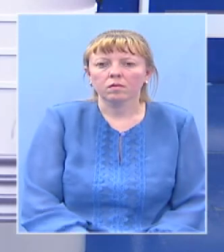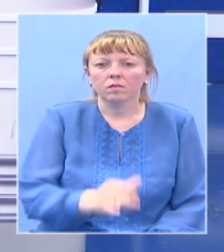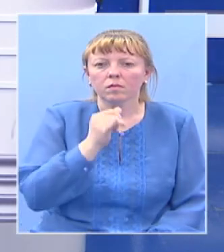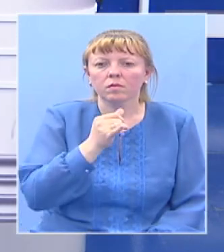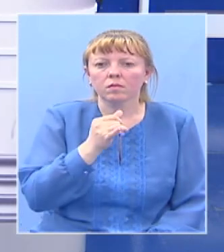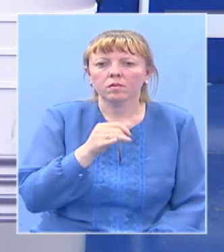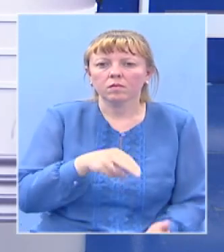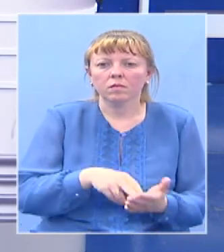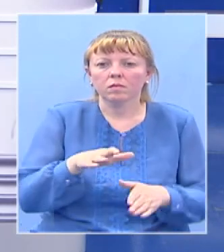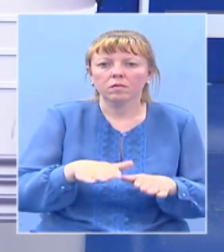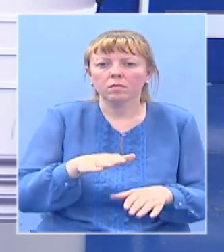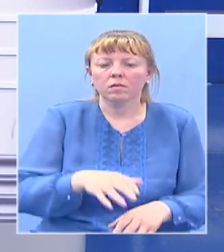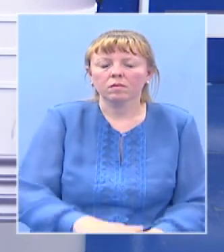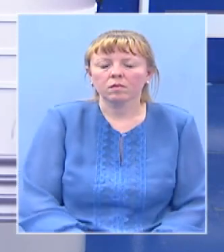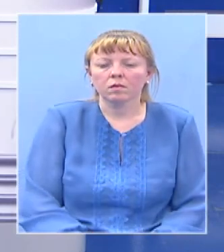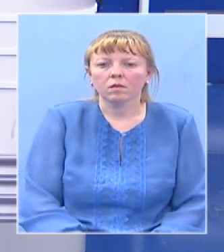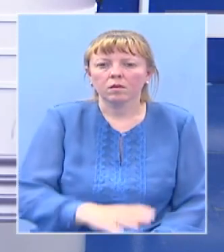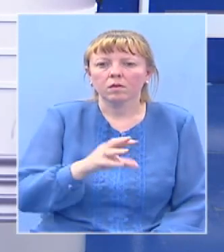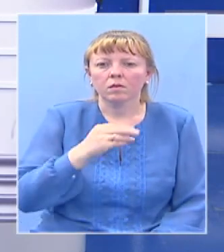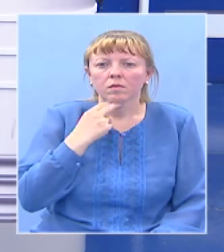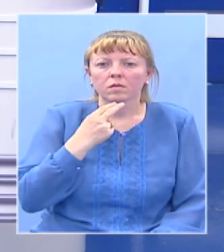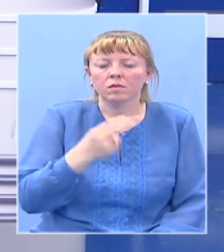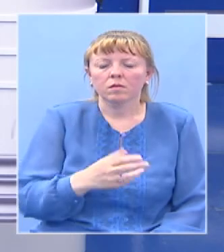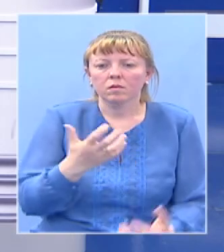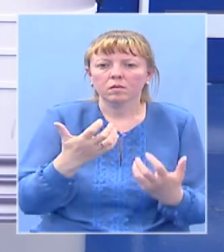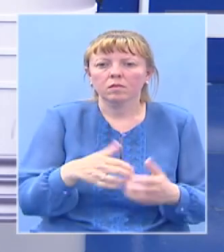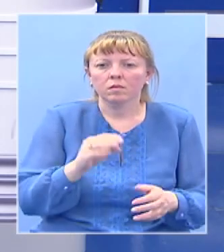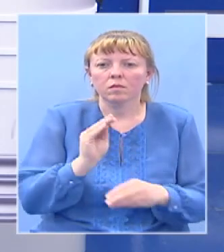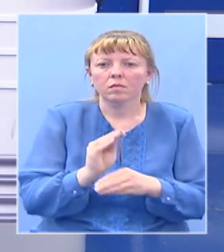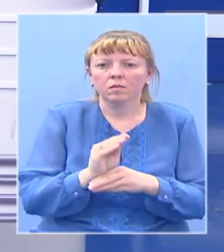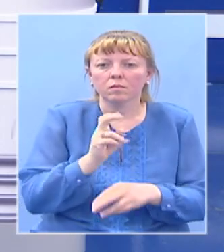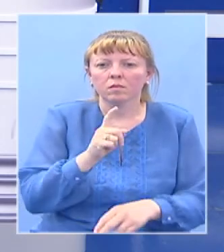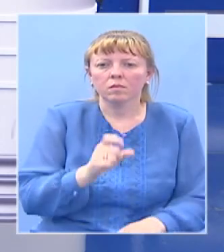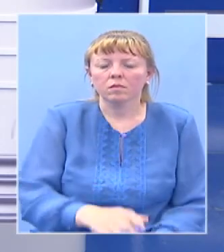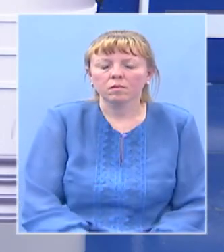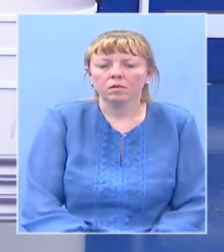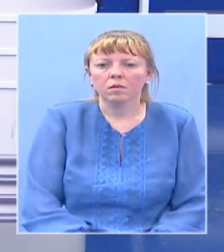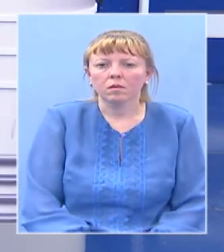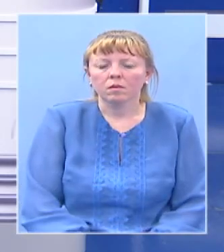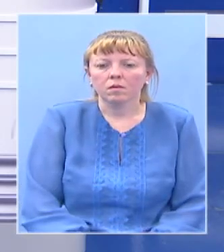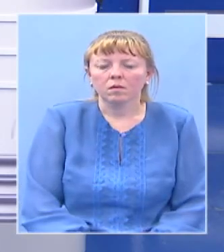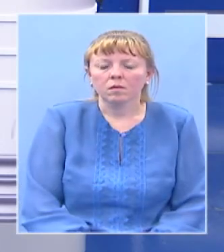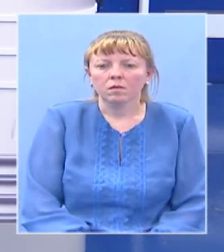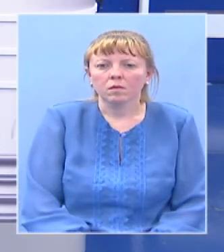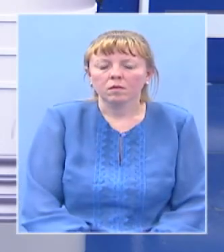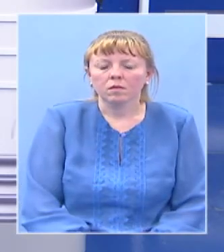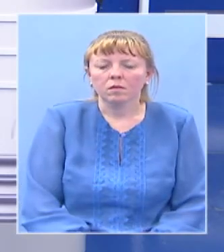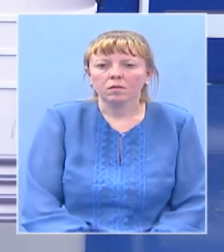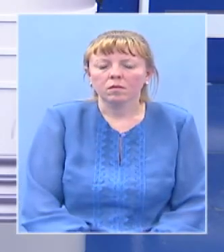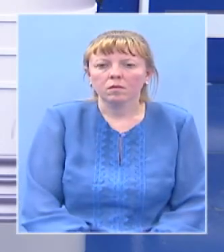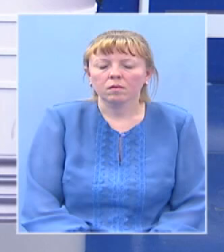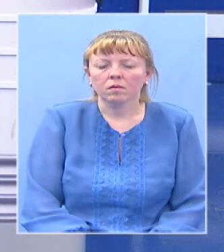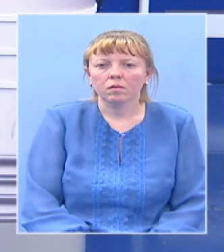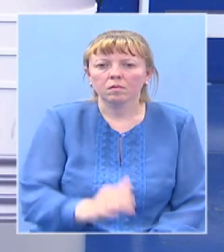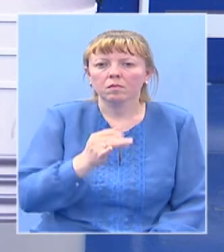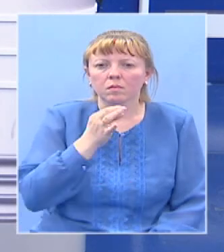прохождении весового контроля все показатели автоматически поступает в базу единый сервер базы есть в этот